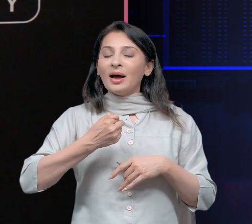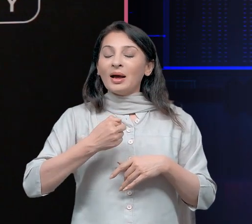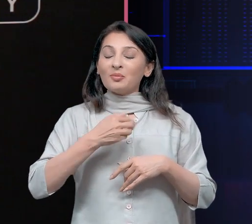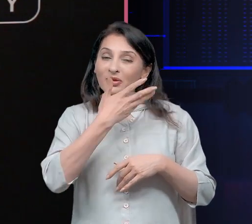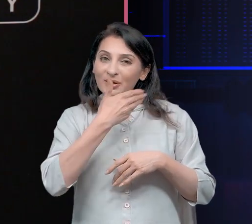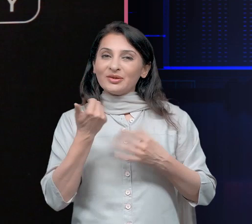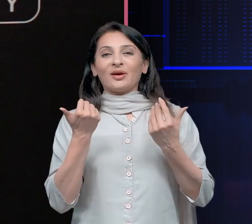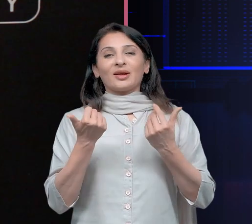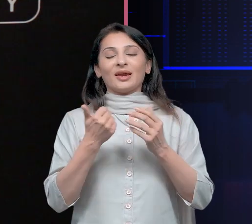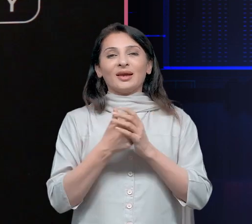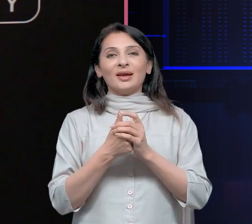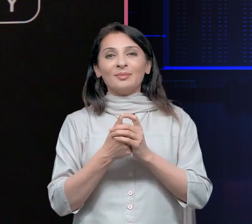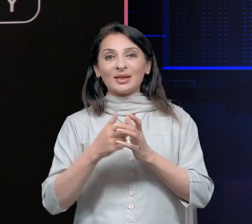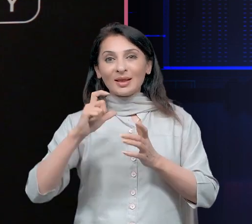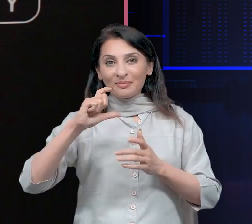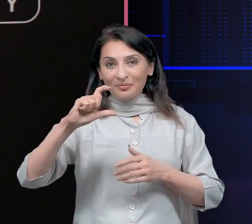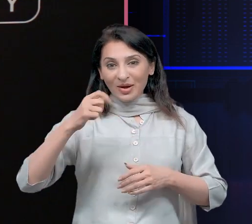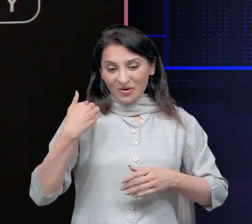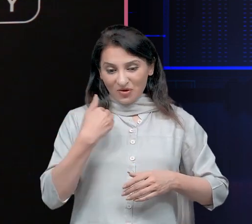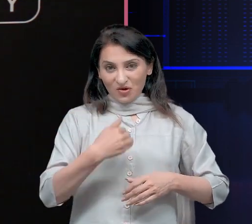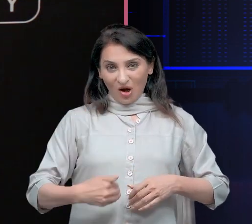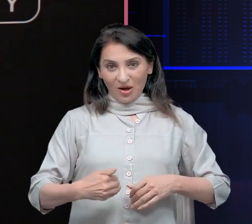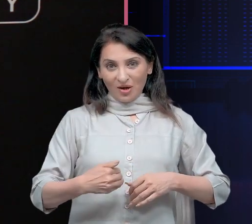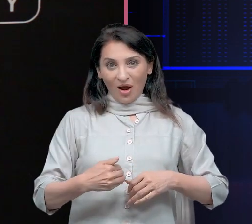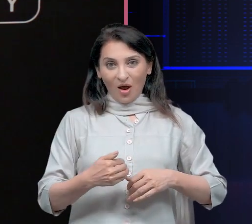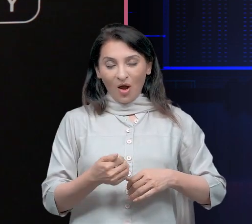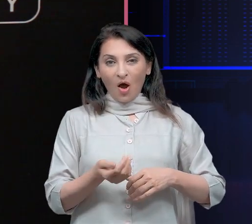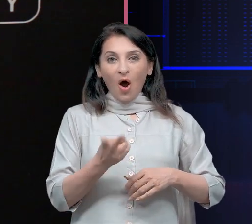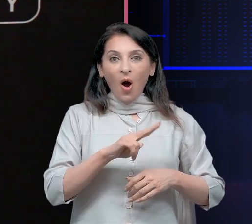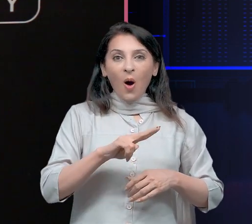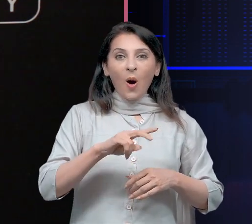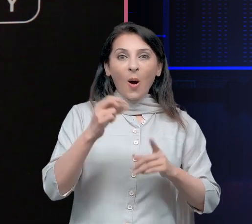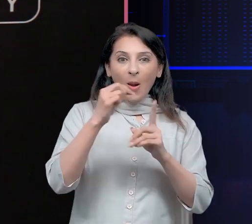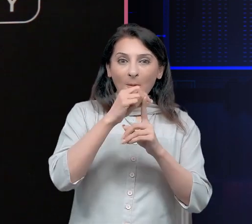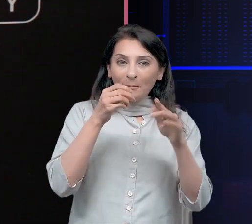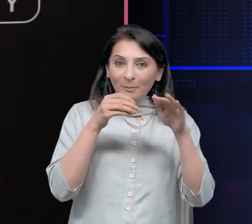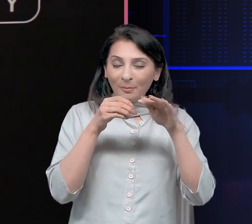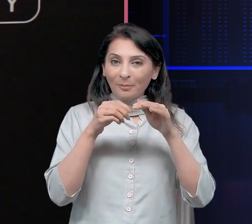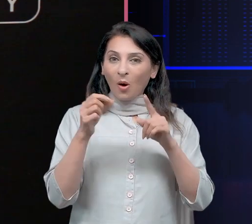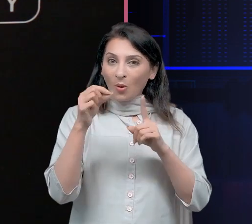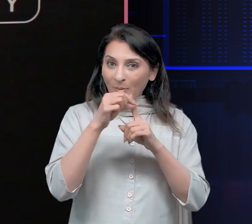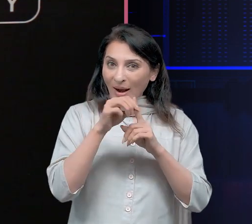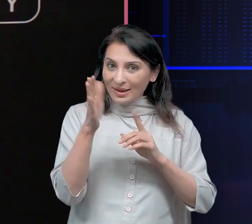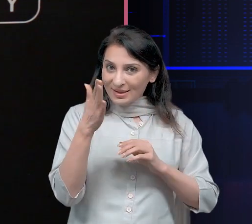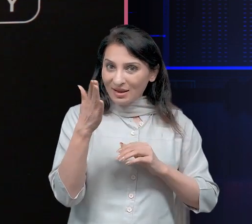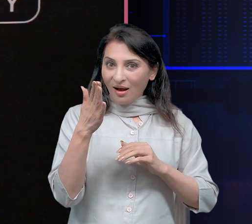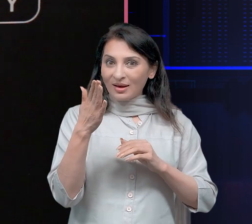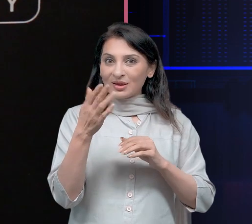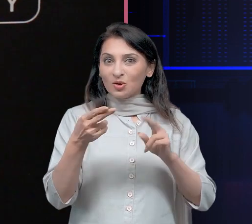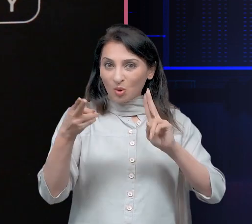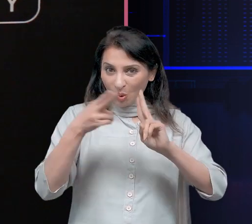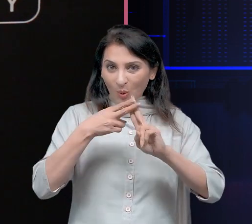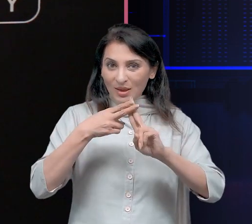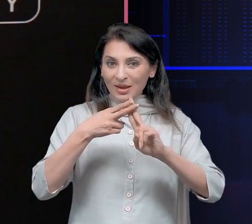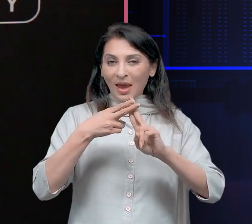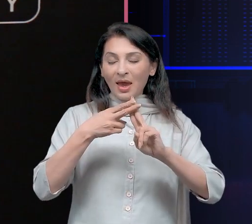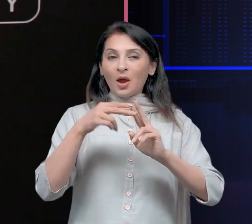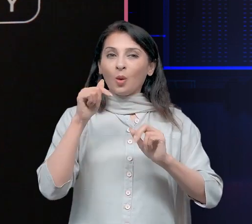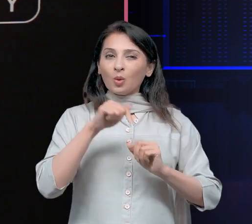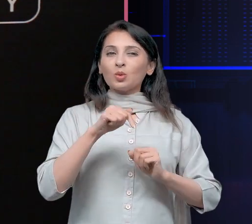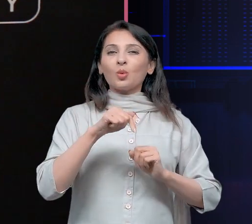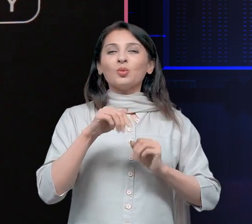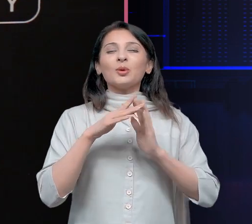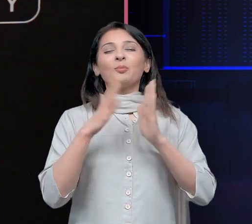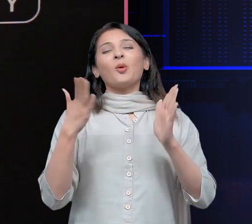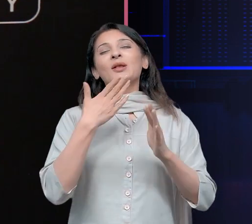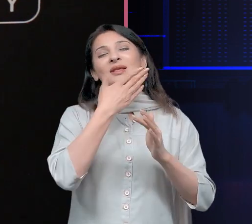के बीच में ये जो दोस्ती है उसके ऊपर मैं रिसर्च कर रही हूँ, चूँकि मुझे ये फैसिनेट करती है। और इसकी कहानी कुछ इस तरह से है